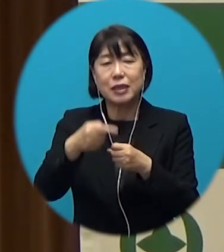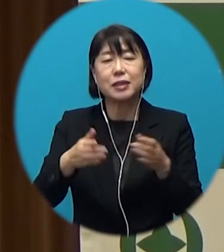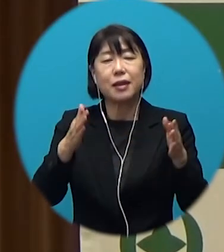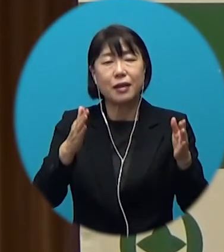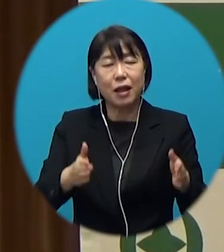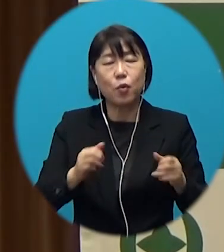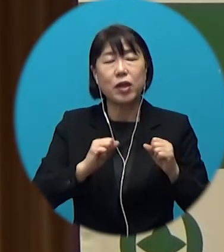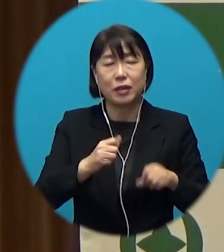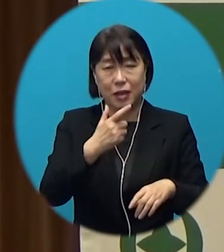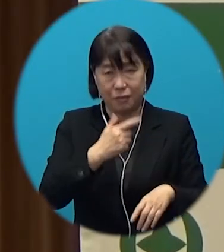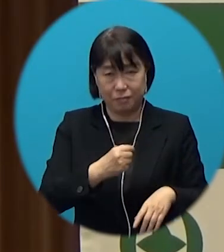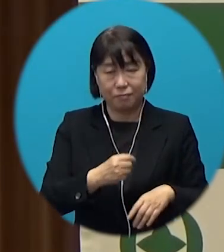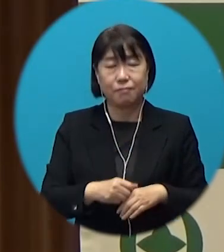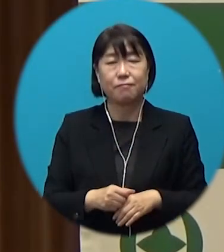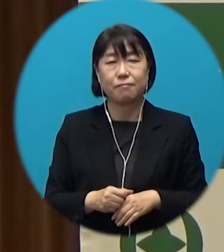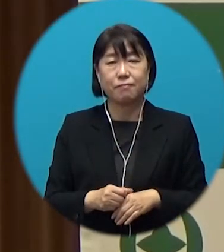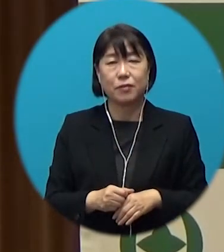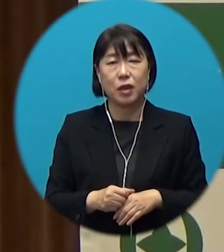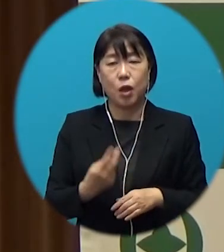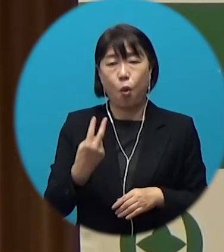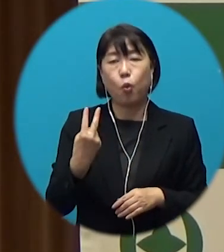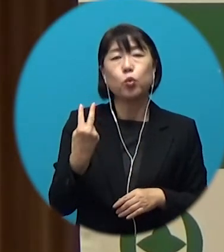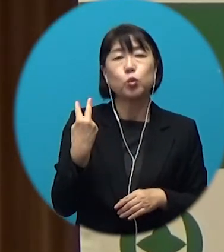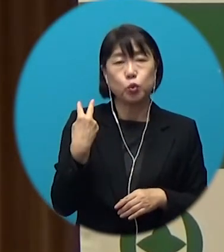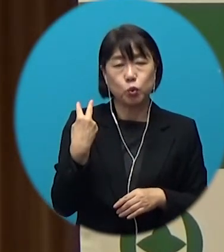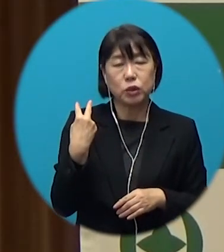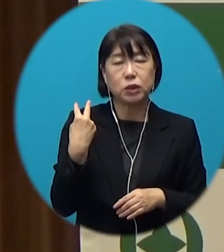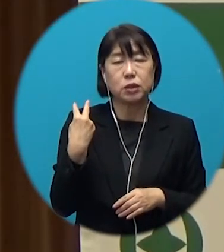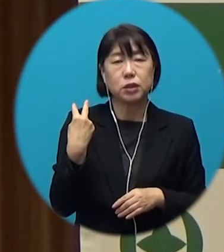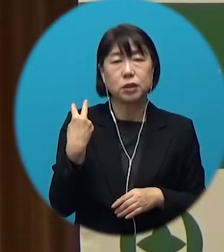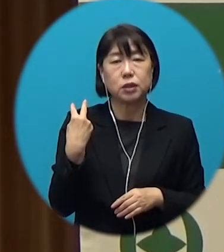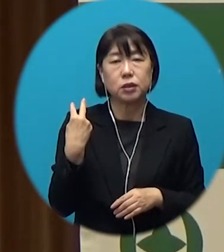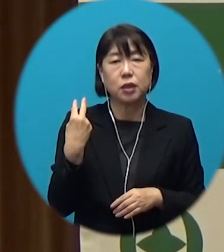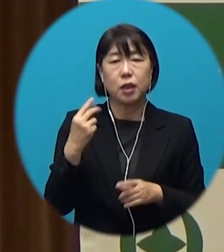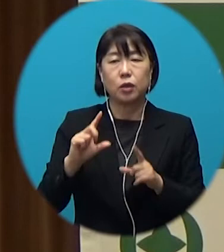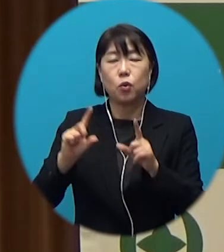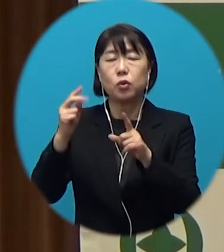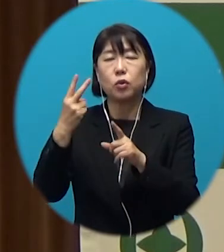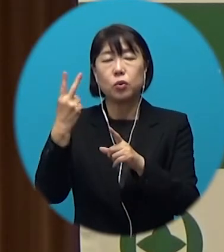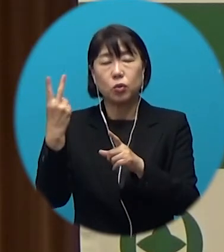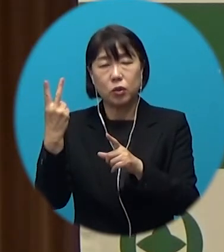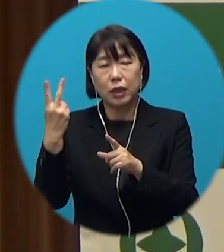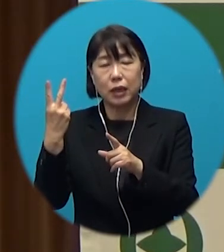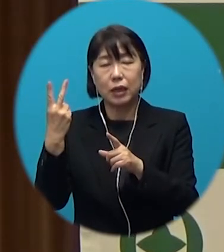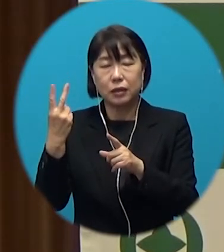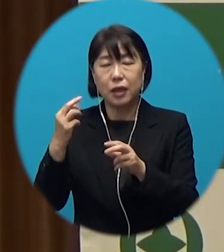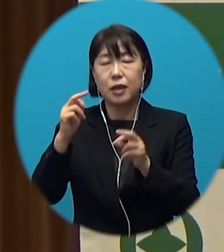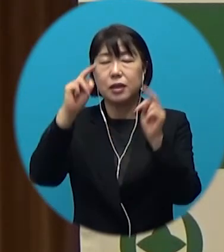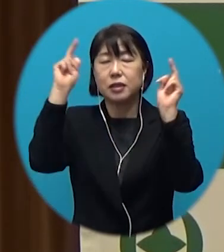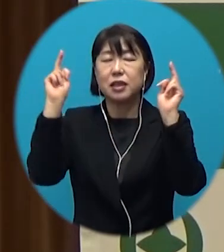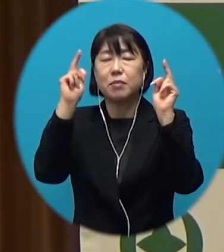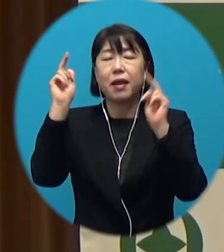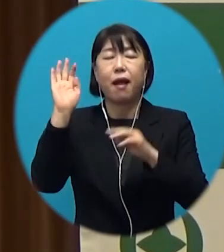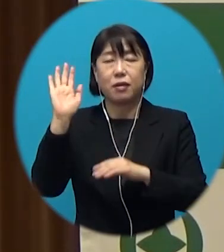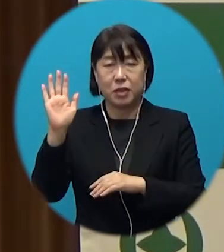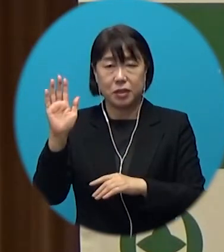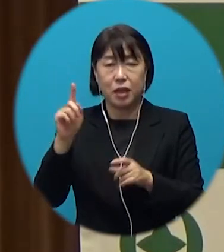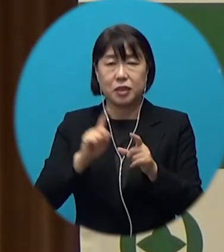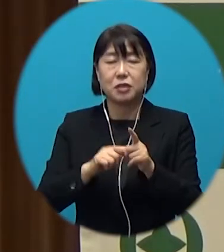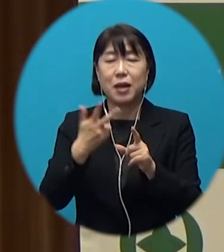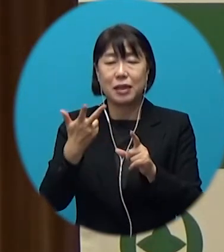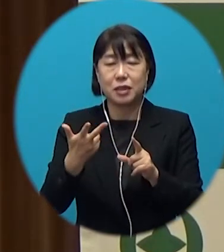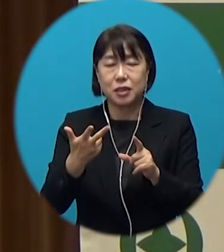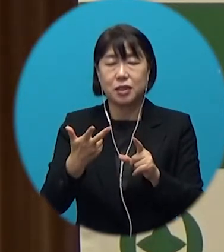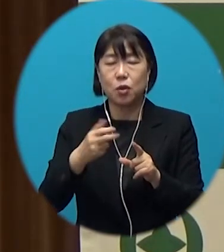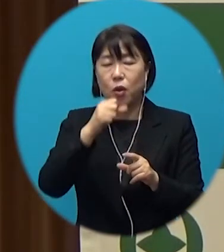し、おとついですね、都内で企業立セミナーを開催させていただきまして、千葉市の立地のメリットを説